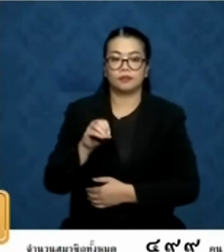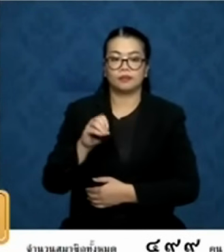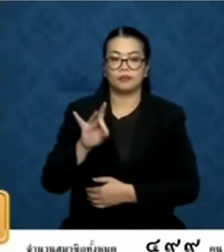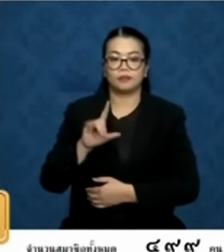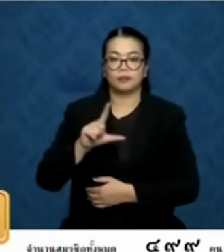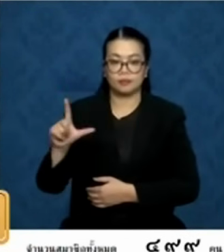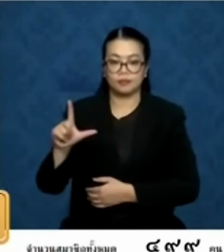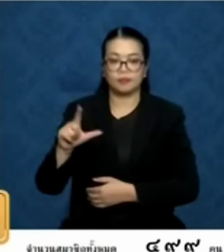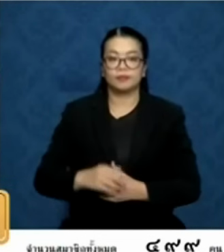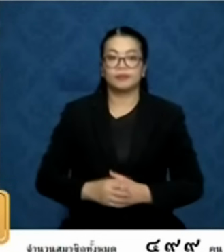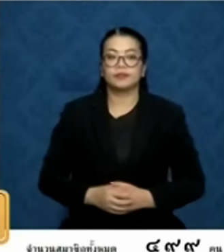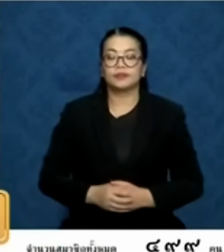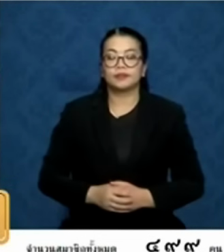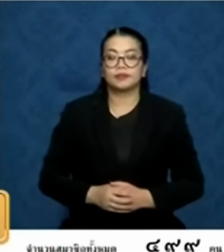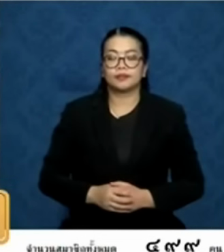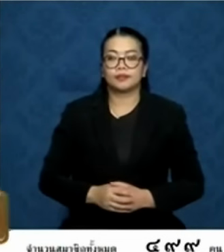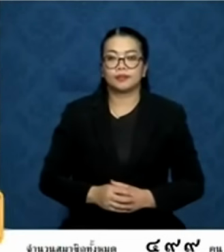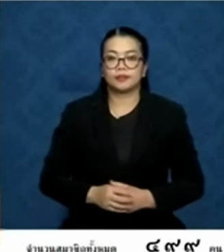19,758.8 ล้านบาท